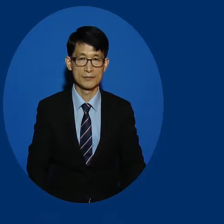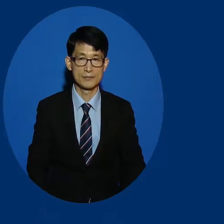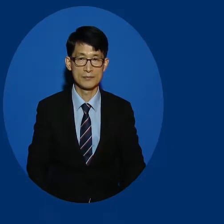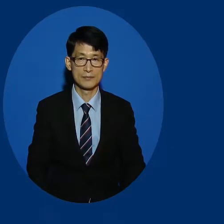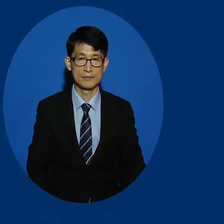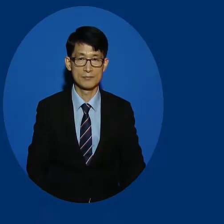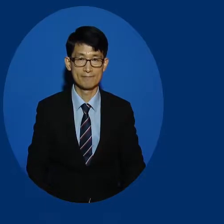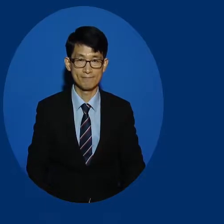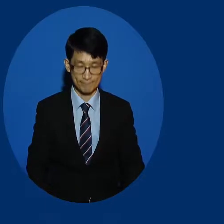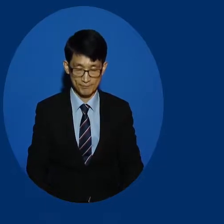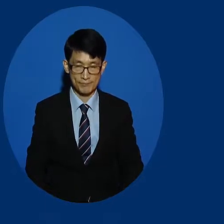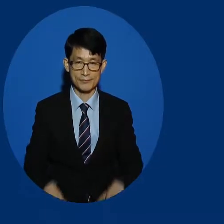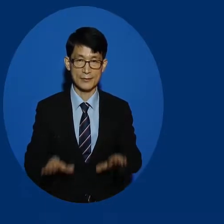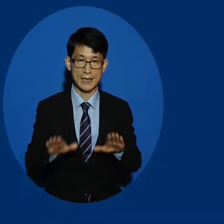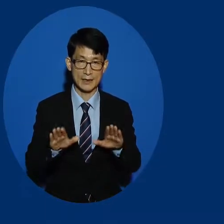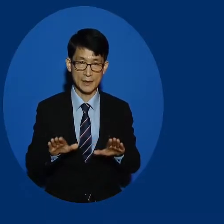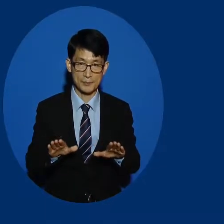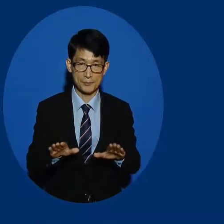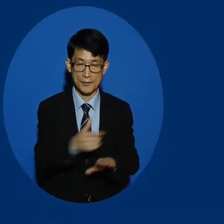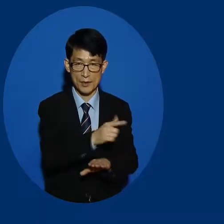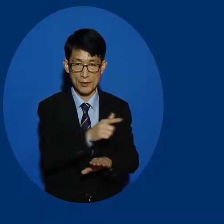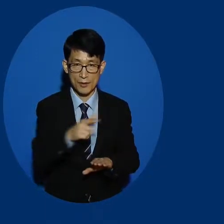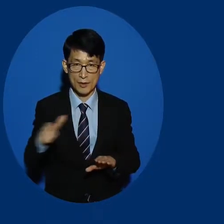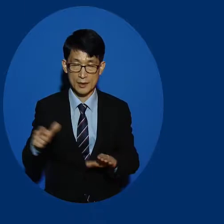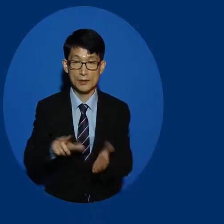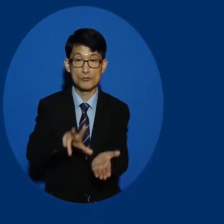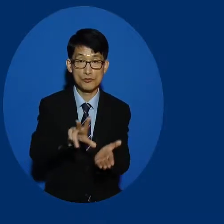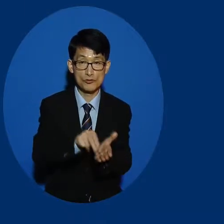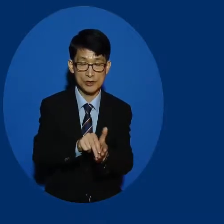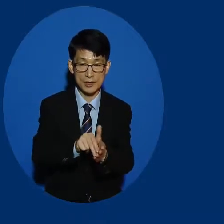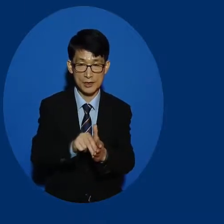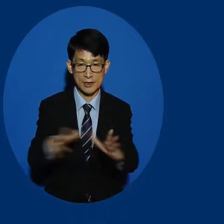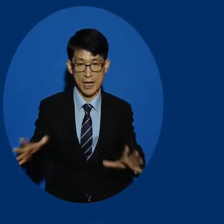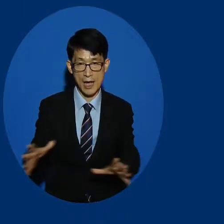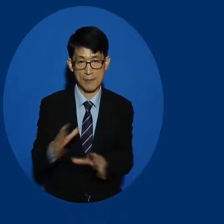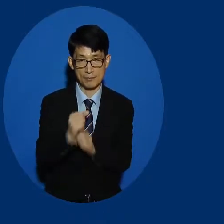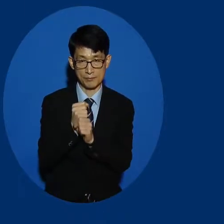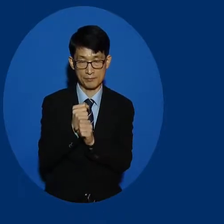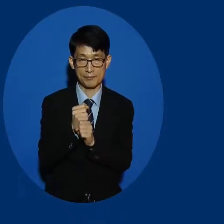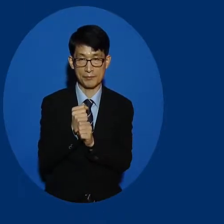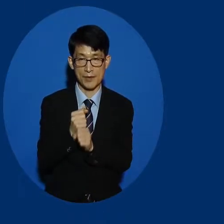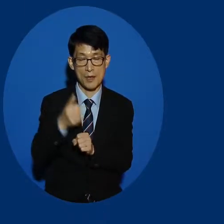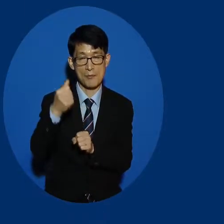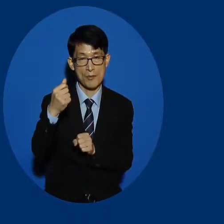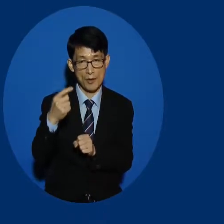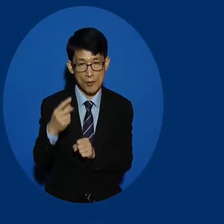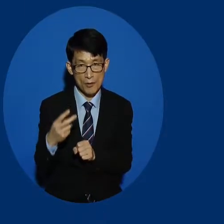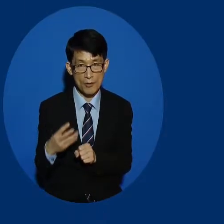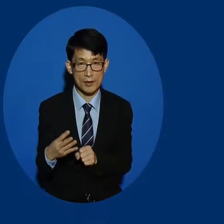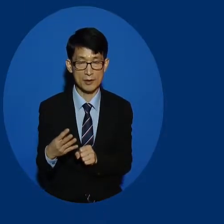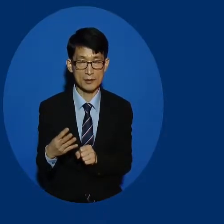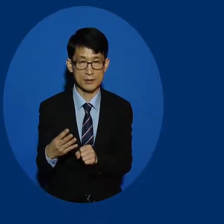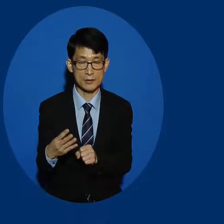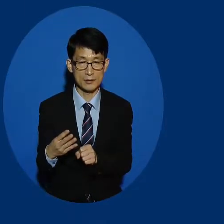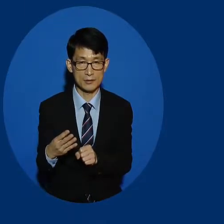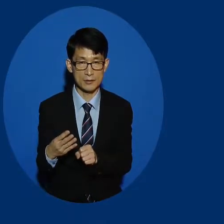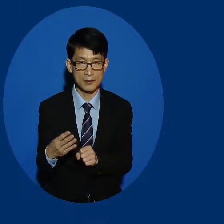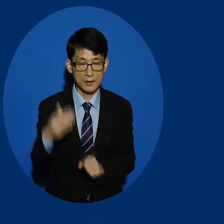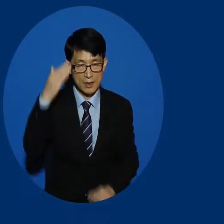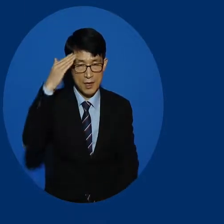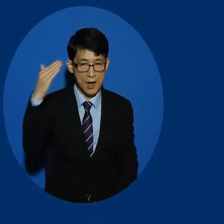자, 이제 이러한 여러 가지 과제들을 모아서 제가 몇 가지 우리나라